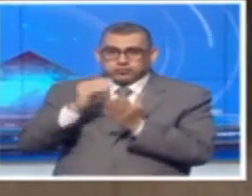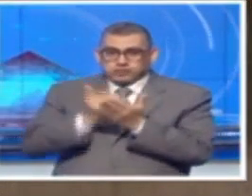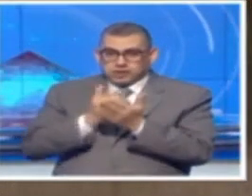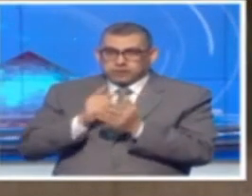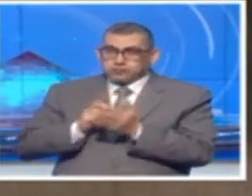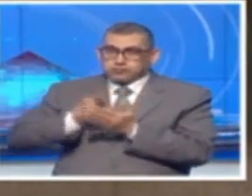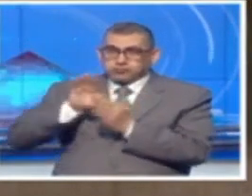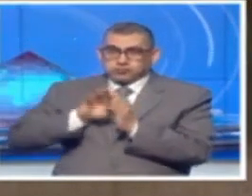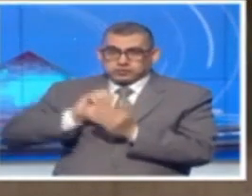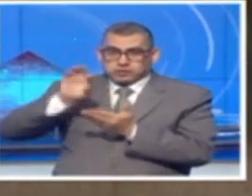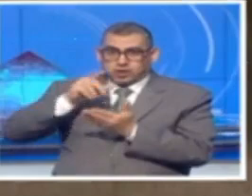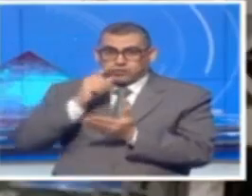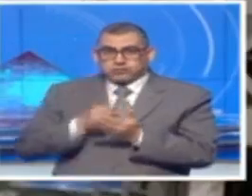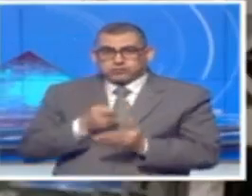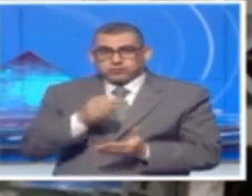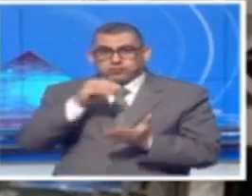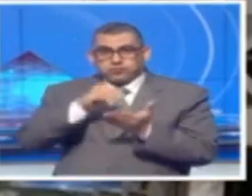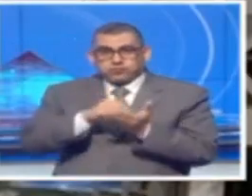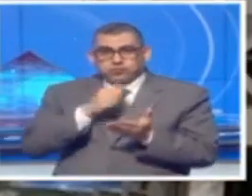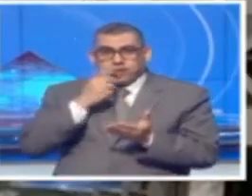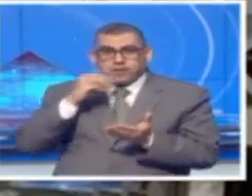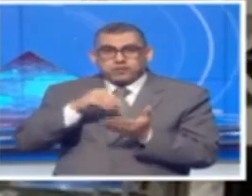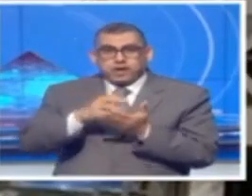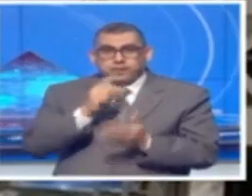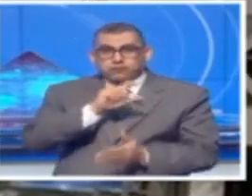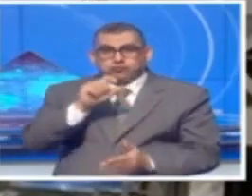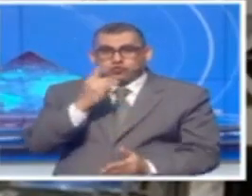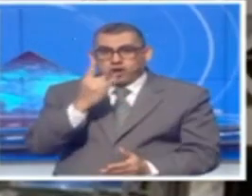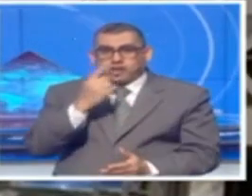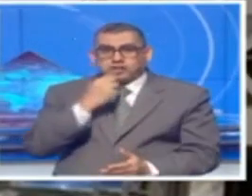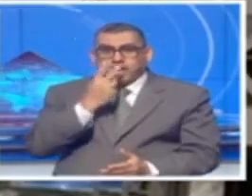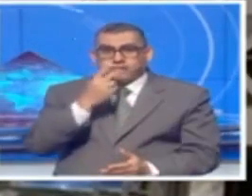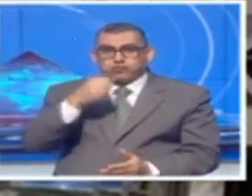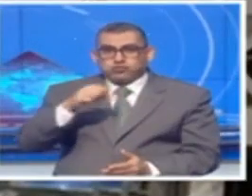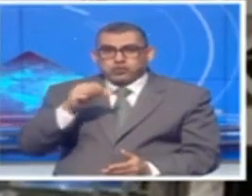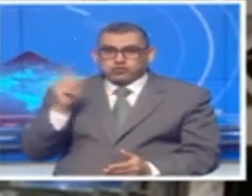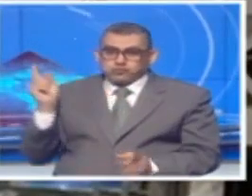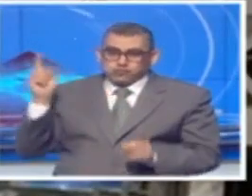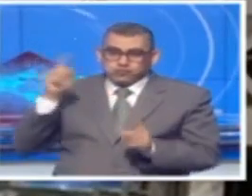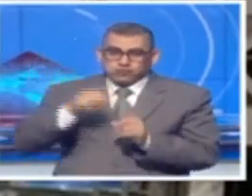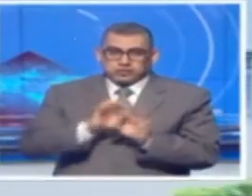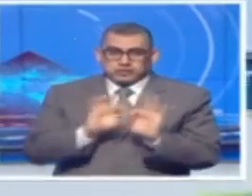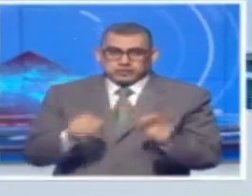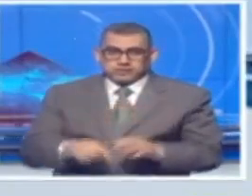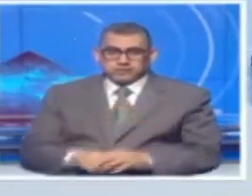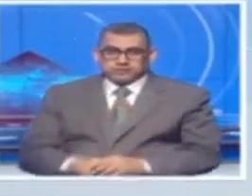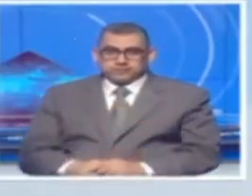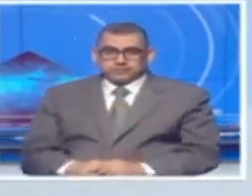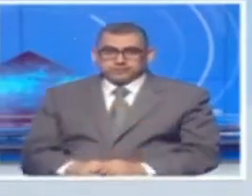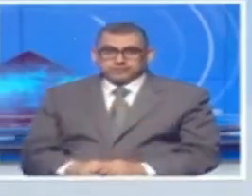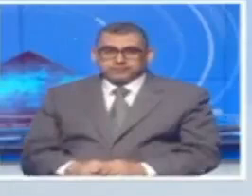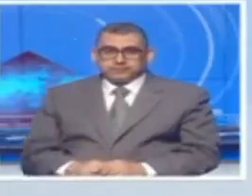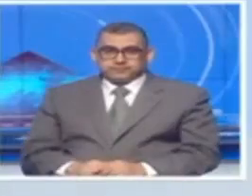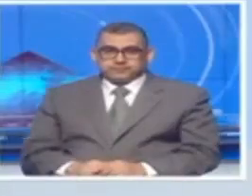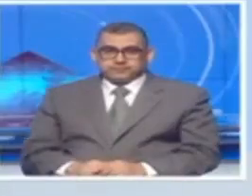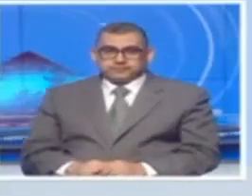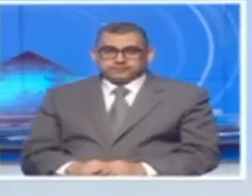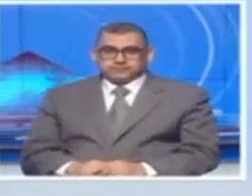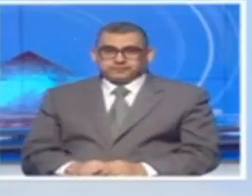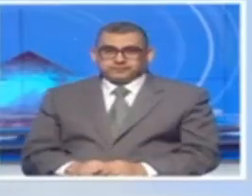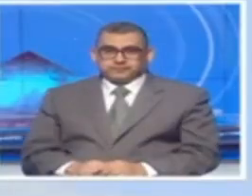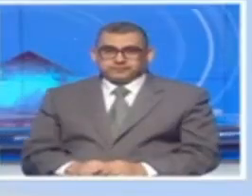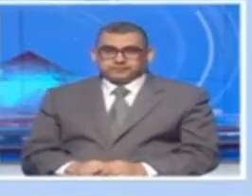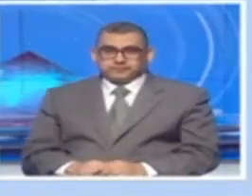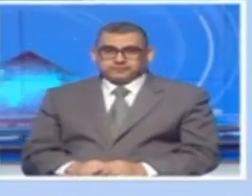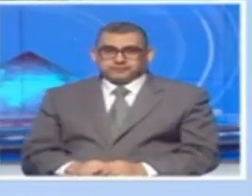الصادرات، وذلك منذ بدء تنفيذ المبادرة في أكتوبر 2019 وحتى الآن.